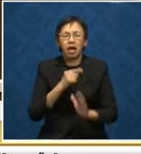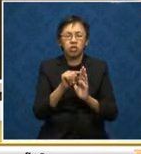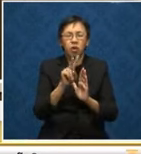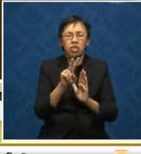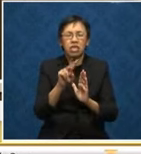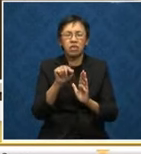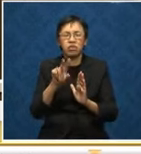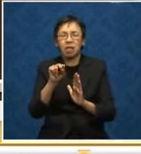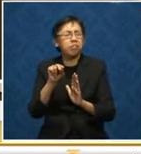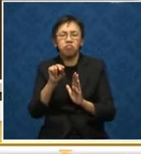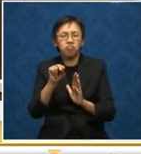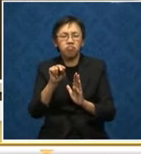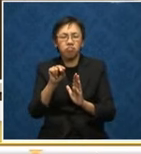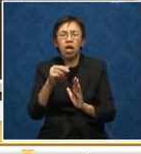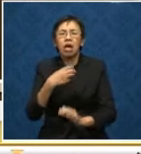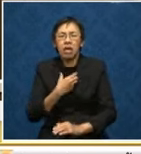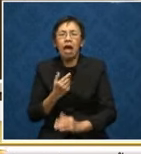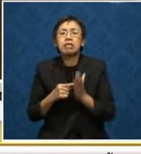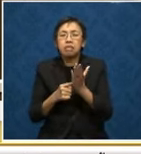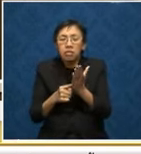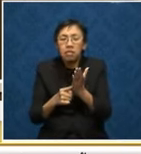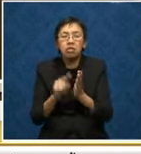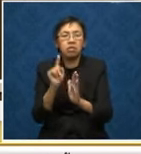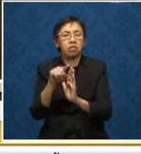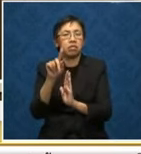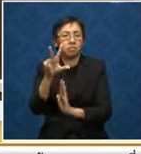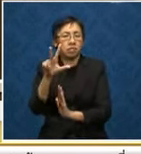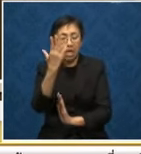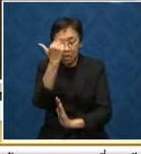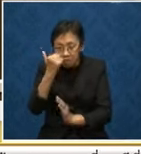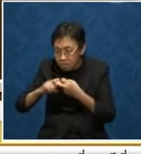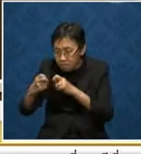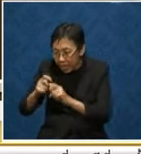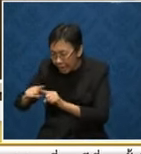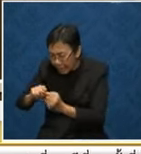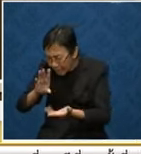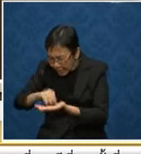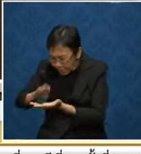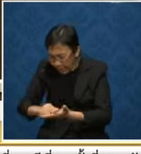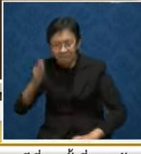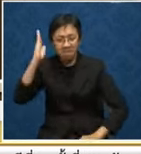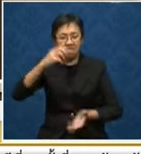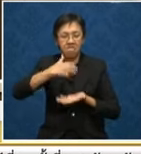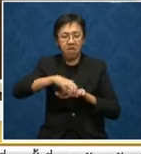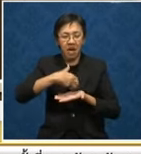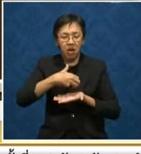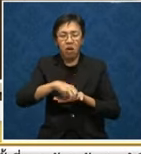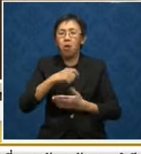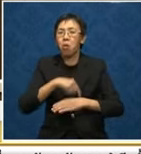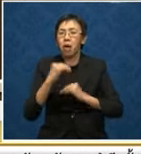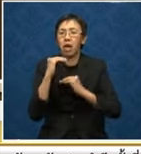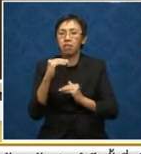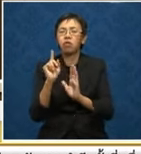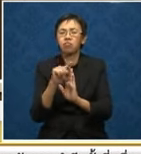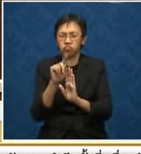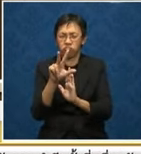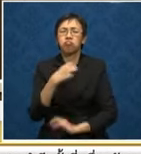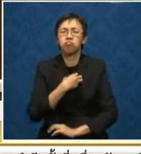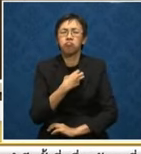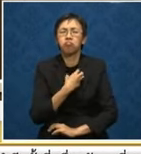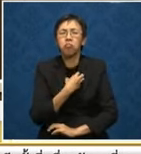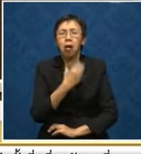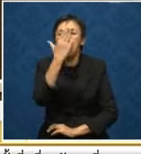ครับให้เหมาะกับการที่จะนำข้อปัญหาต่างๆให้กับทางสภาได้ช่วยกันแก้ไขปัญ